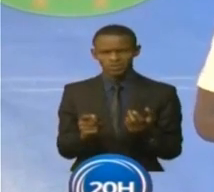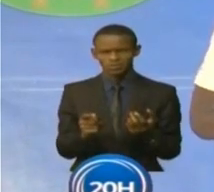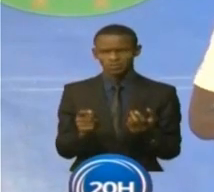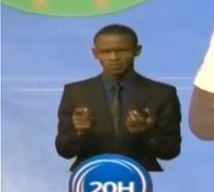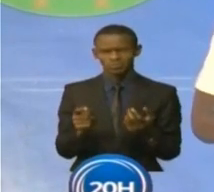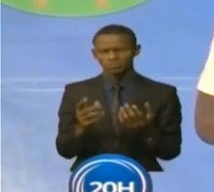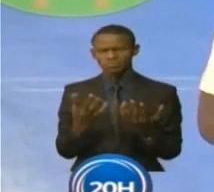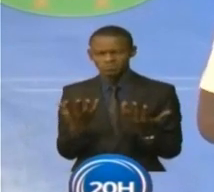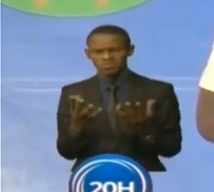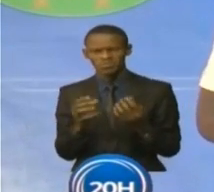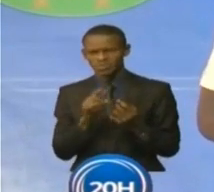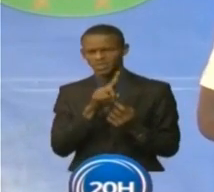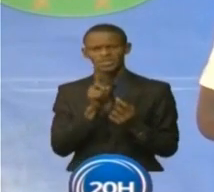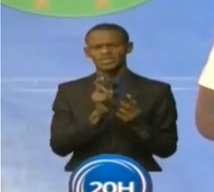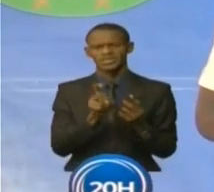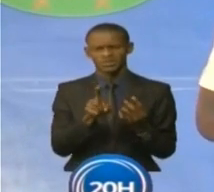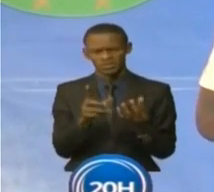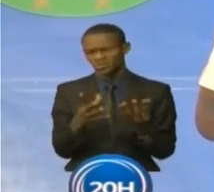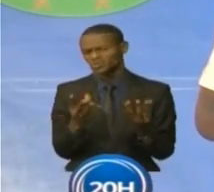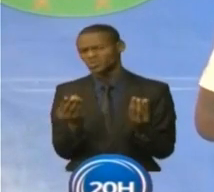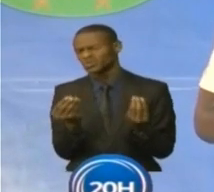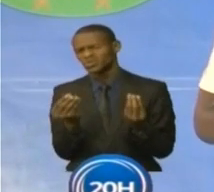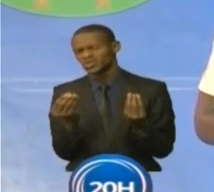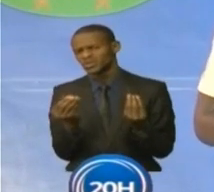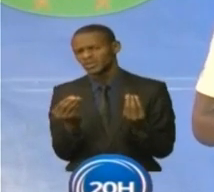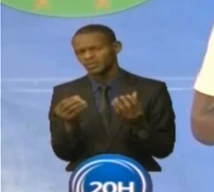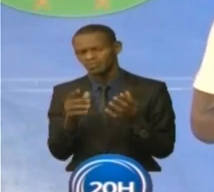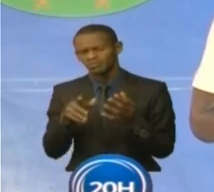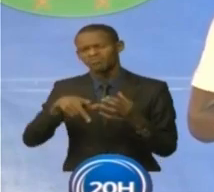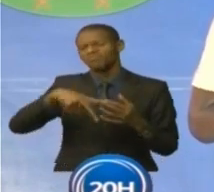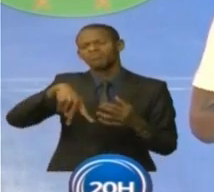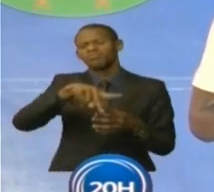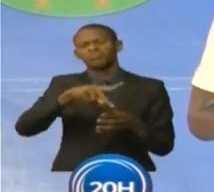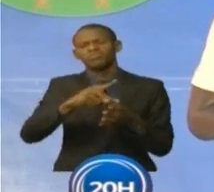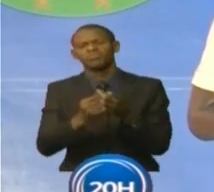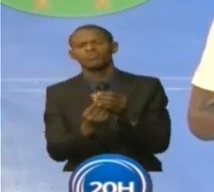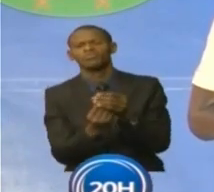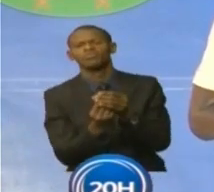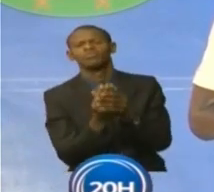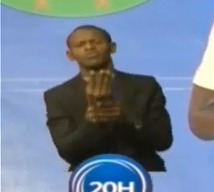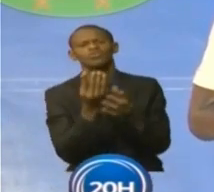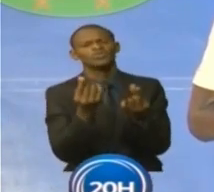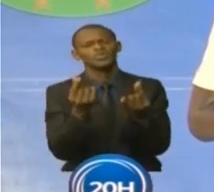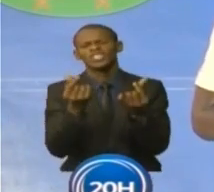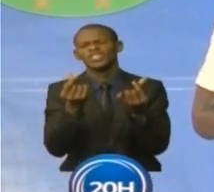simple. Combien la province produit-elle en termes de recettes